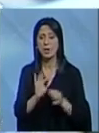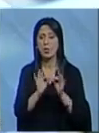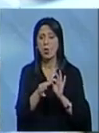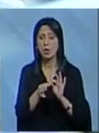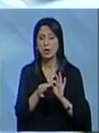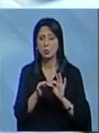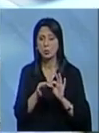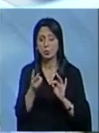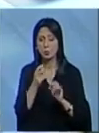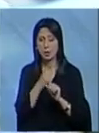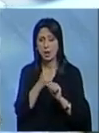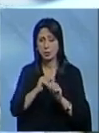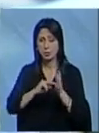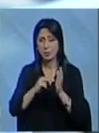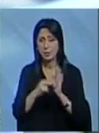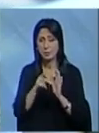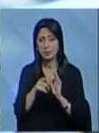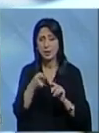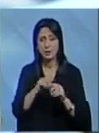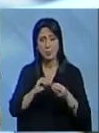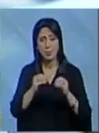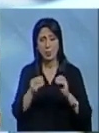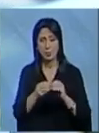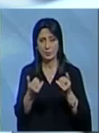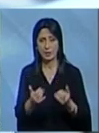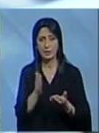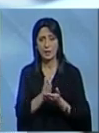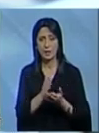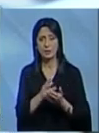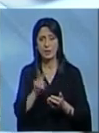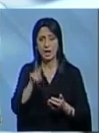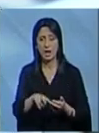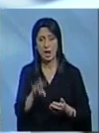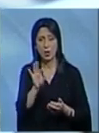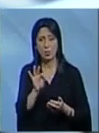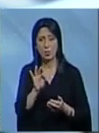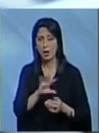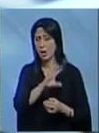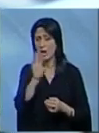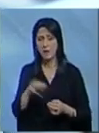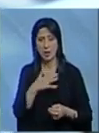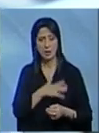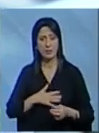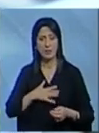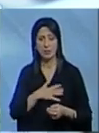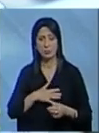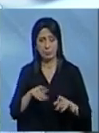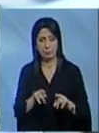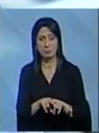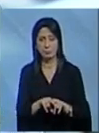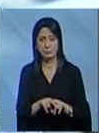კონკრეტული ნაბიჯები უნდა გადაიდგას იმისთვის, რომ ეს პრობლემა, რომელიც დღეს არის, ხო, ლარის კურსთან დაკავშირებით, რომელიც ყველას გვაწუხებს